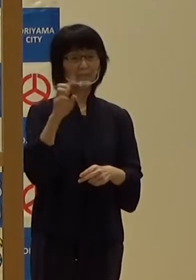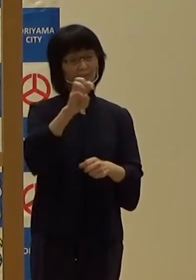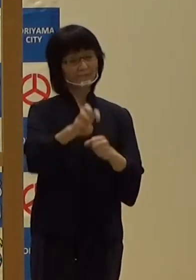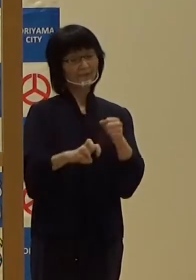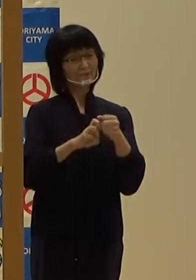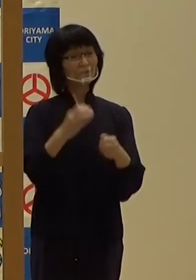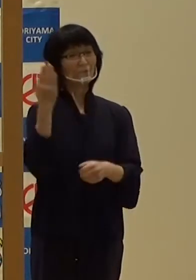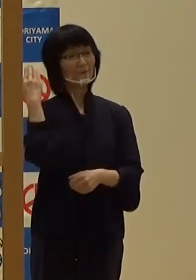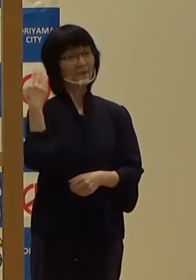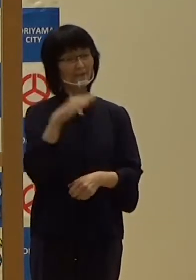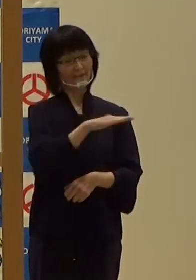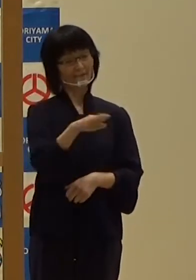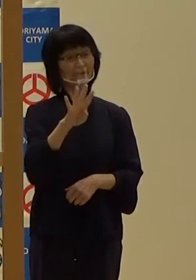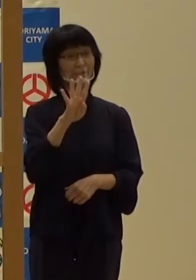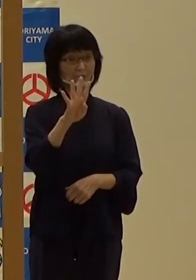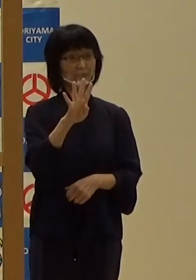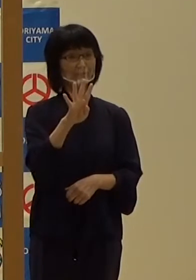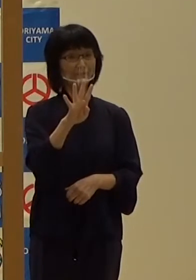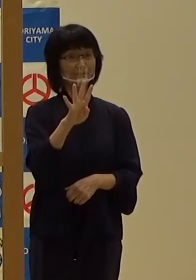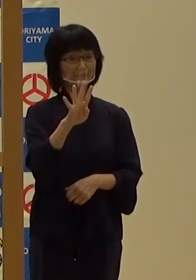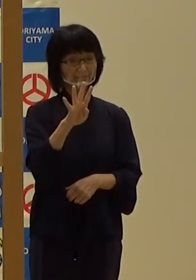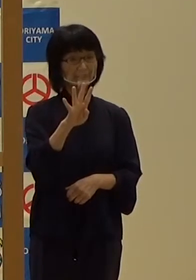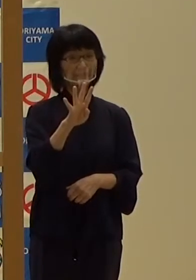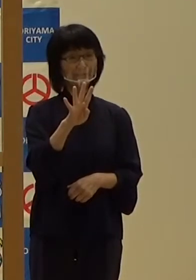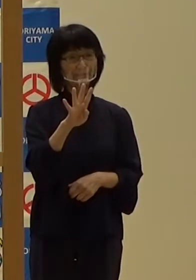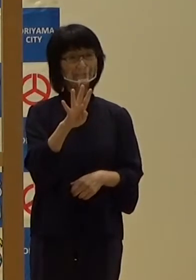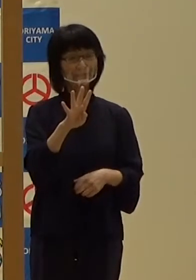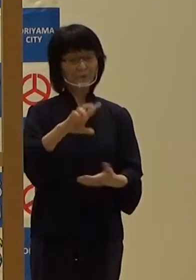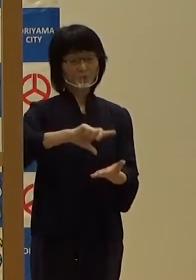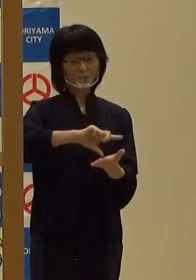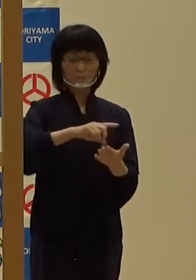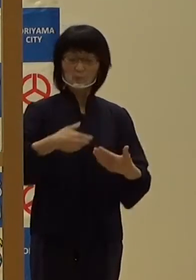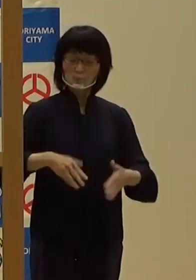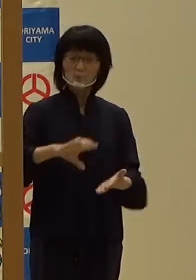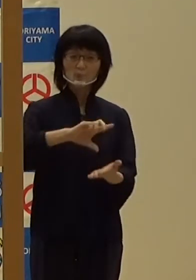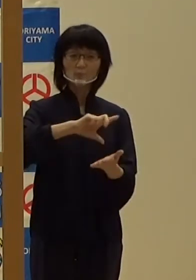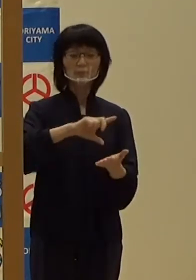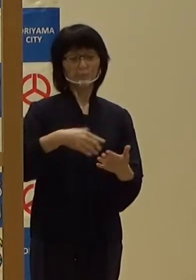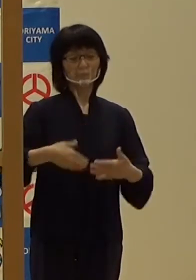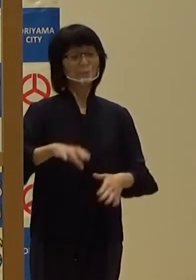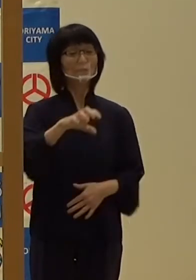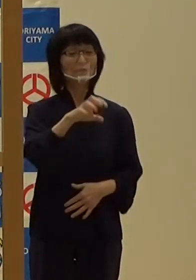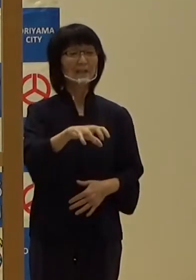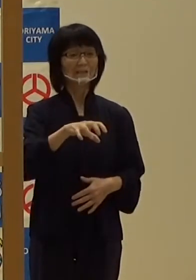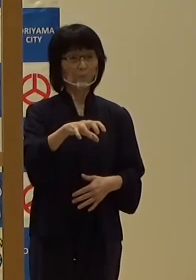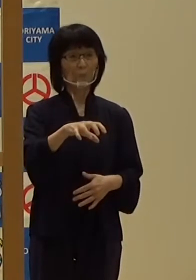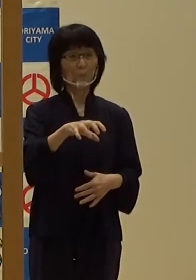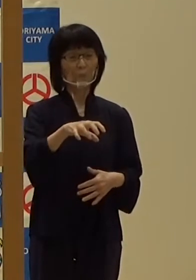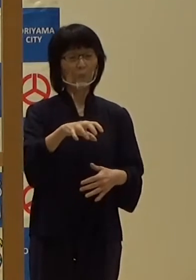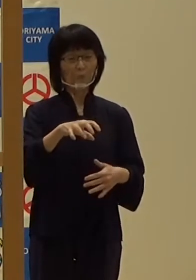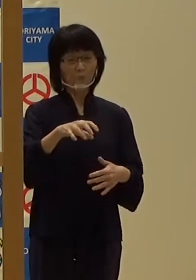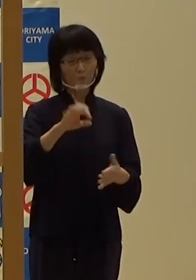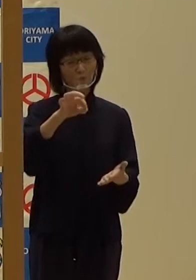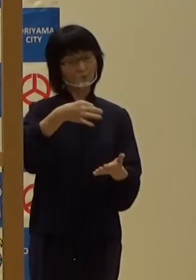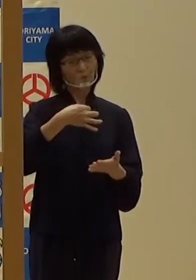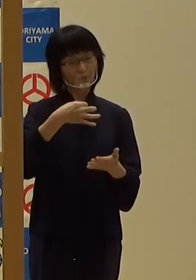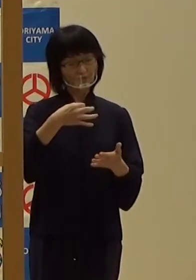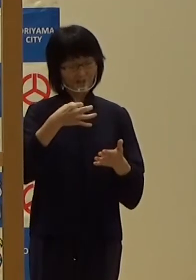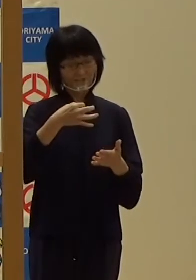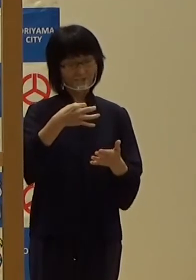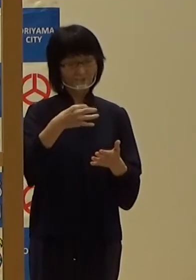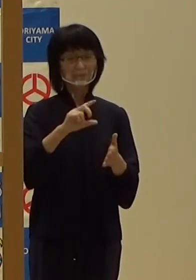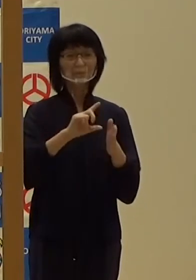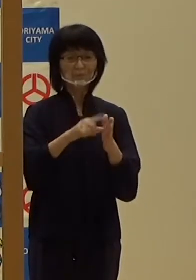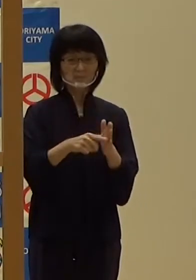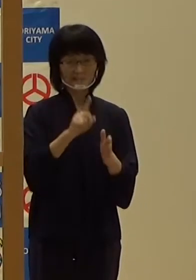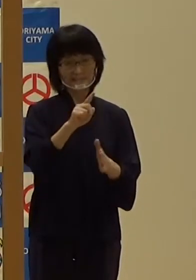年前、平成4年ですね、ふるさと創生の1億円プロジェクトというのがあって、大変話題を呼び